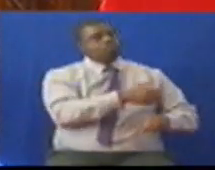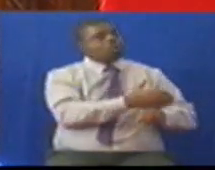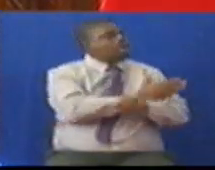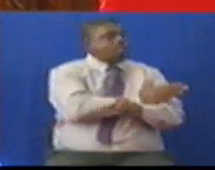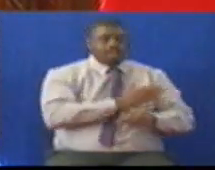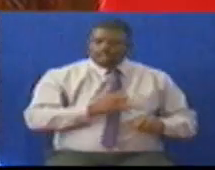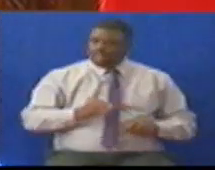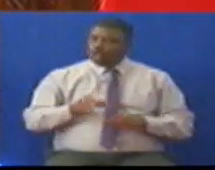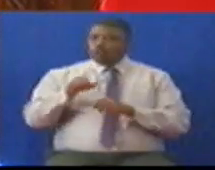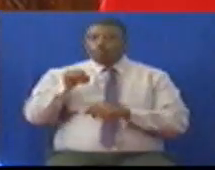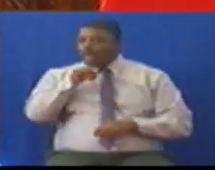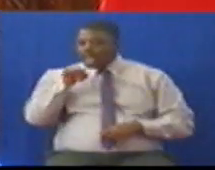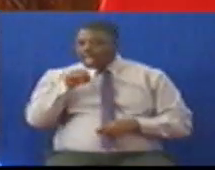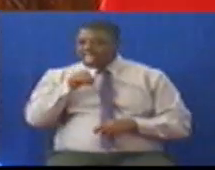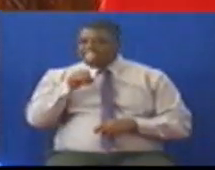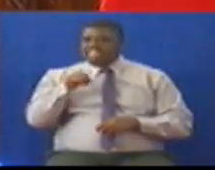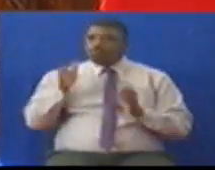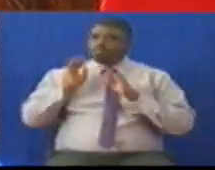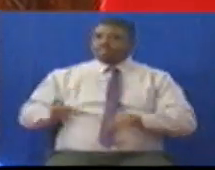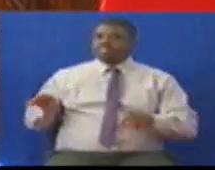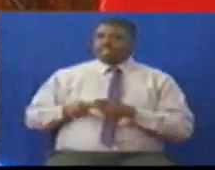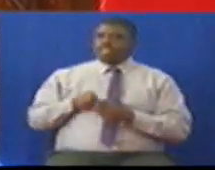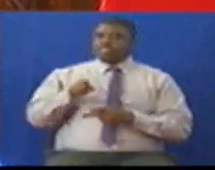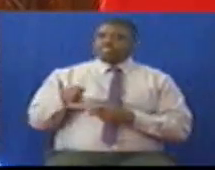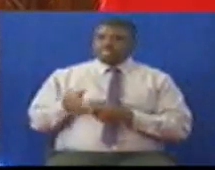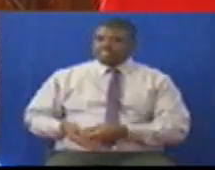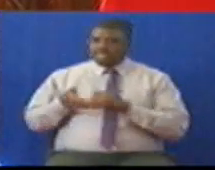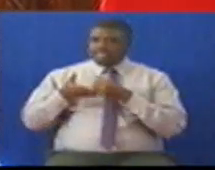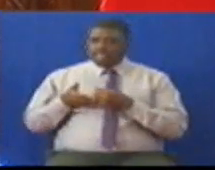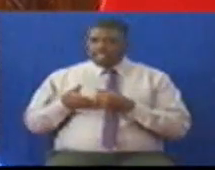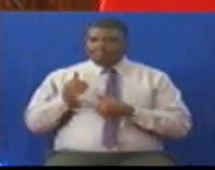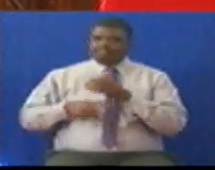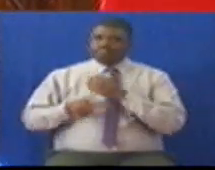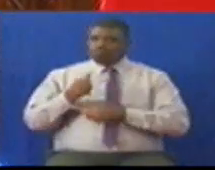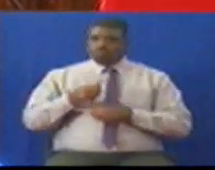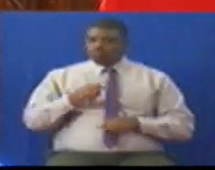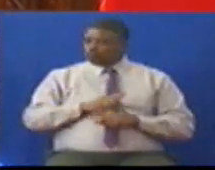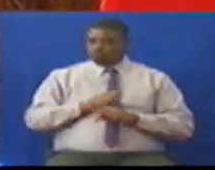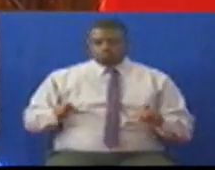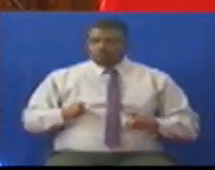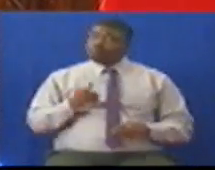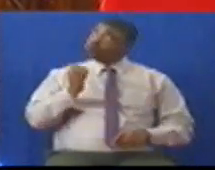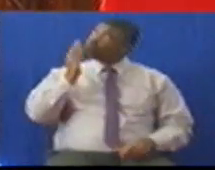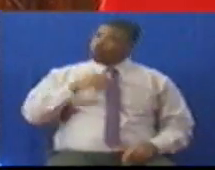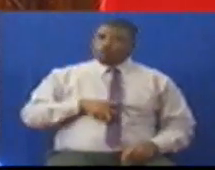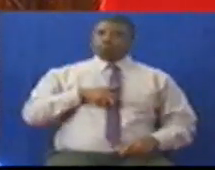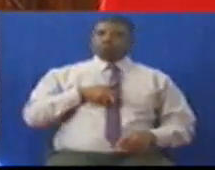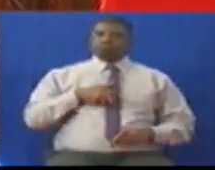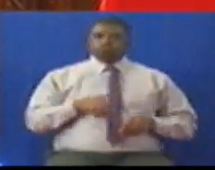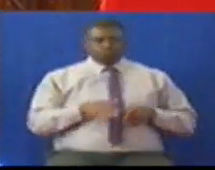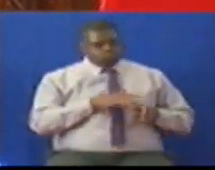Spika, kuweka time frame ya kuweka watumishi mahabusu itasaidia kwanza kuzuia viongozi wasiokuwa na hofu ya Mungu kutumia mwanya huu